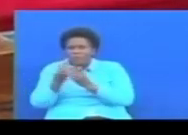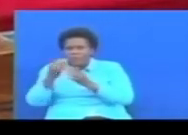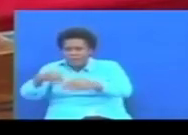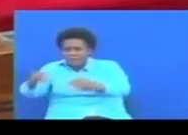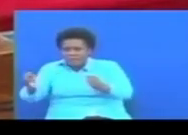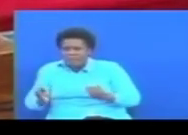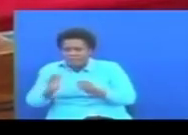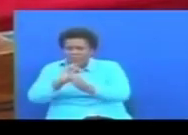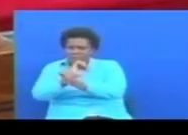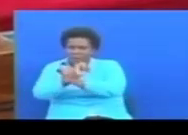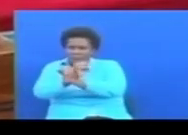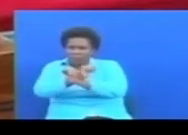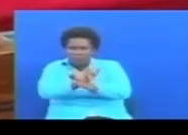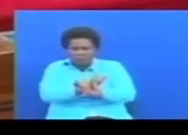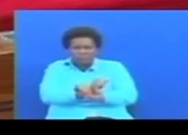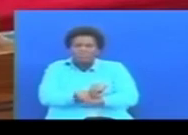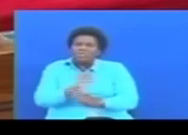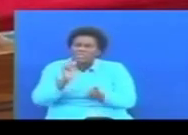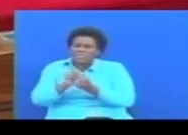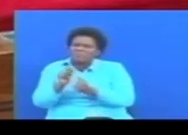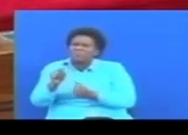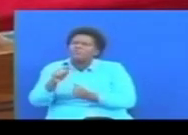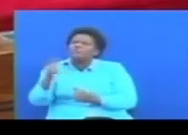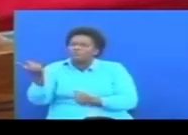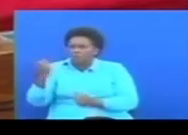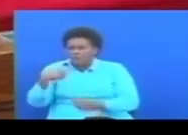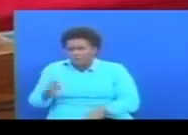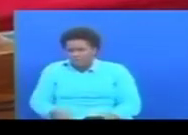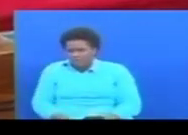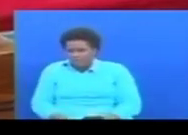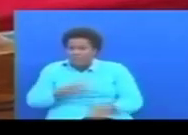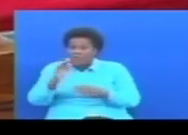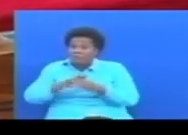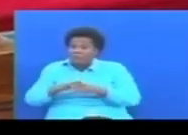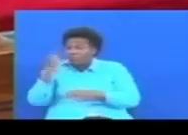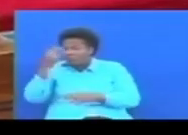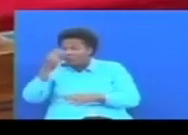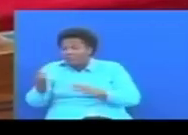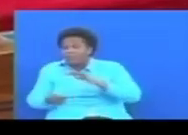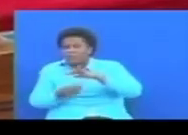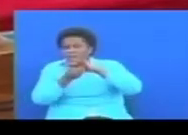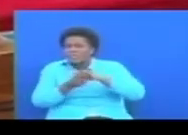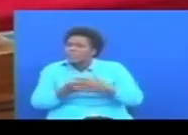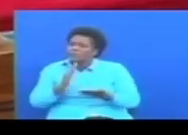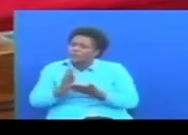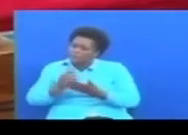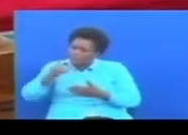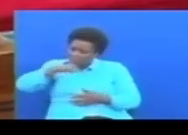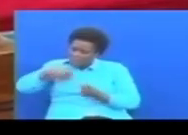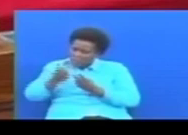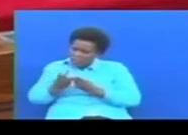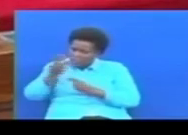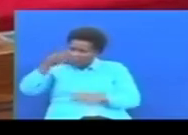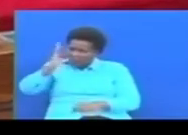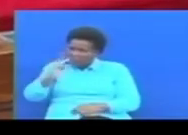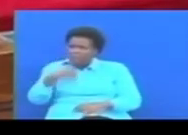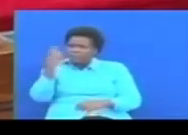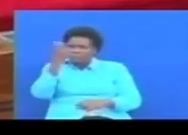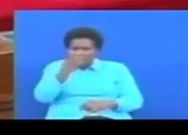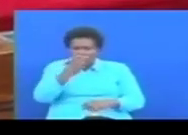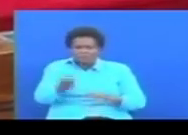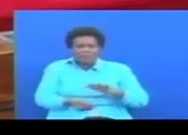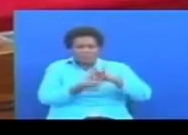nalo na ushauri wake wa wadau tumekuwa tukifanya kazi. Wako wadau ambao wamekuwa wakishirikiana sisi katika dhamira ya kurekebisha